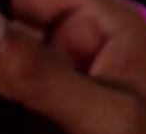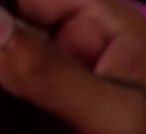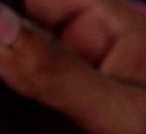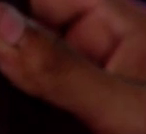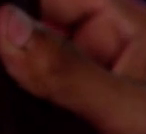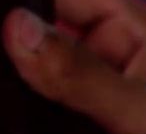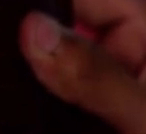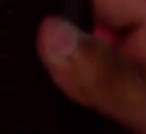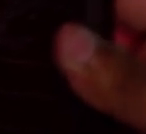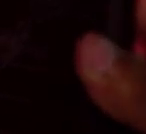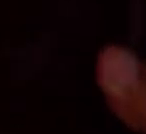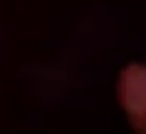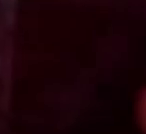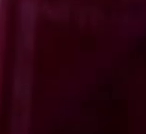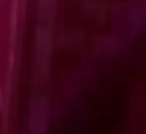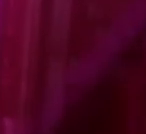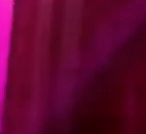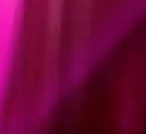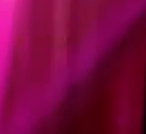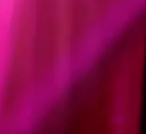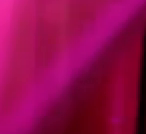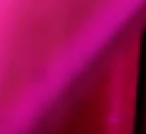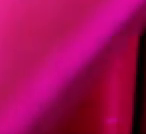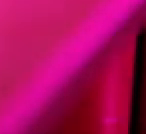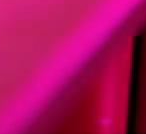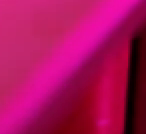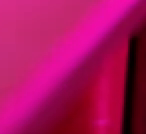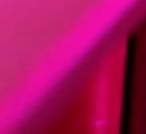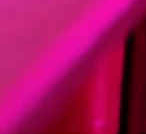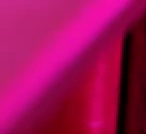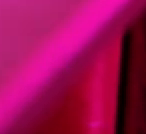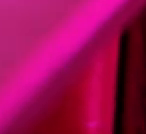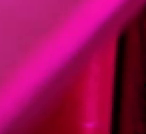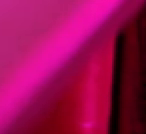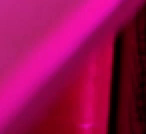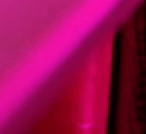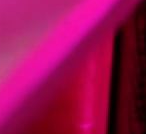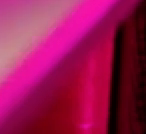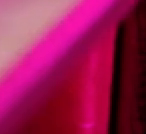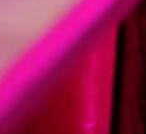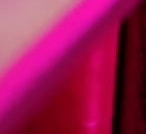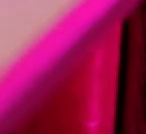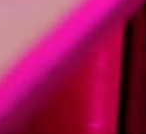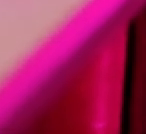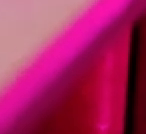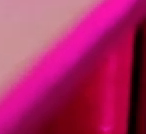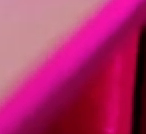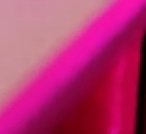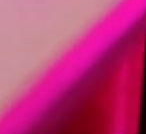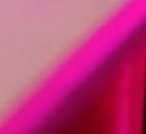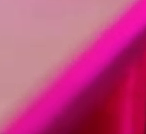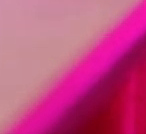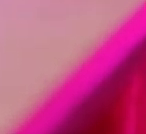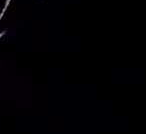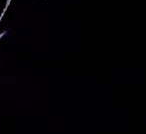suhbat, safarbar satrlar, traktorobod, yurak, mehrim kabi she'riy